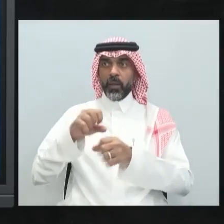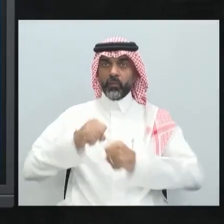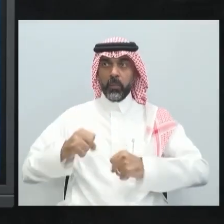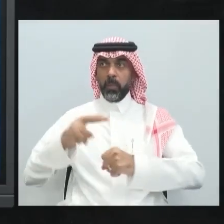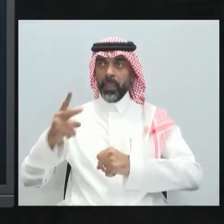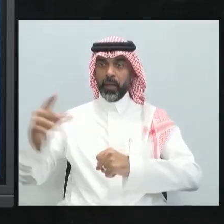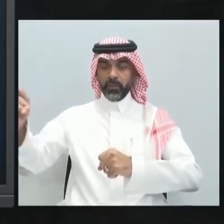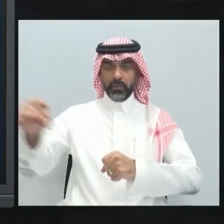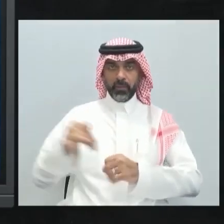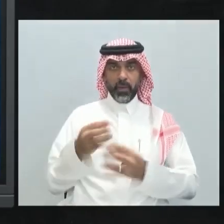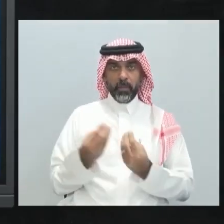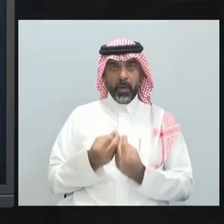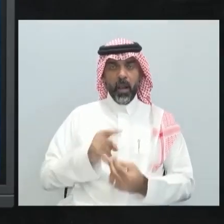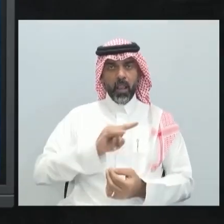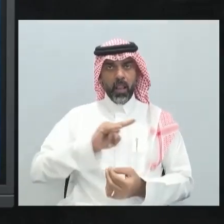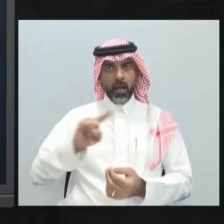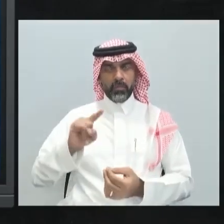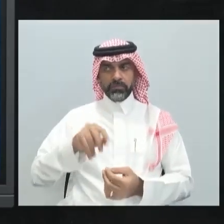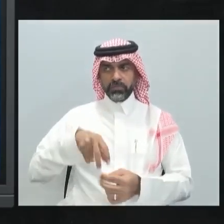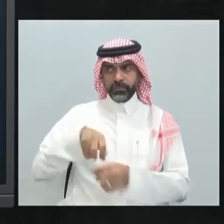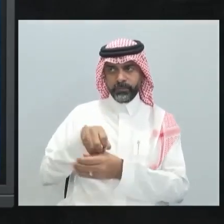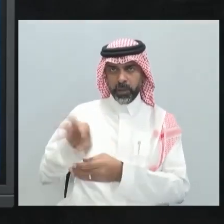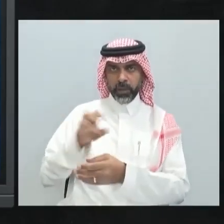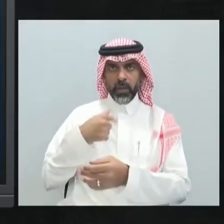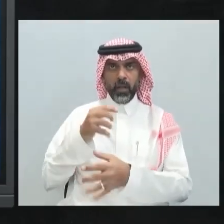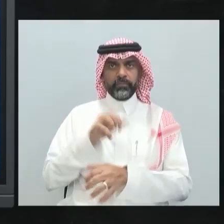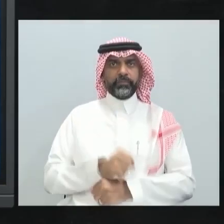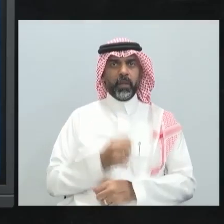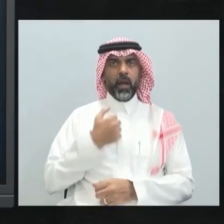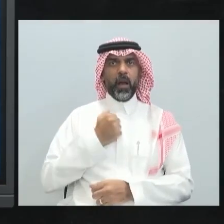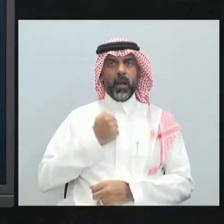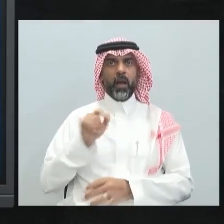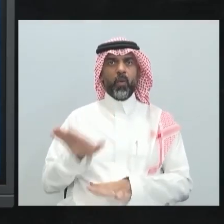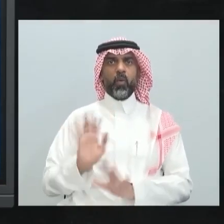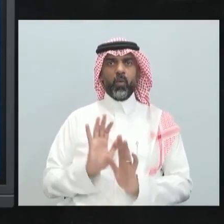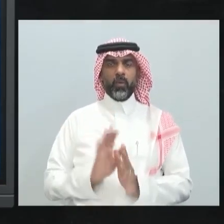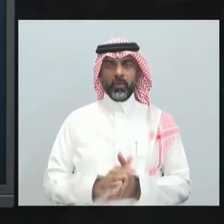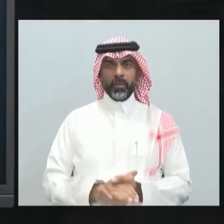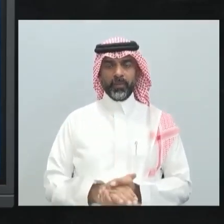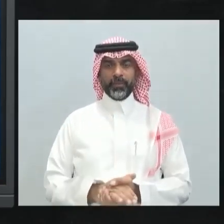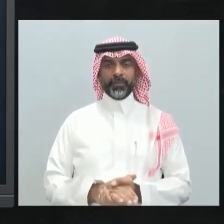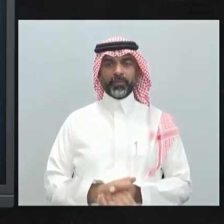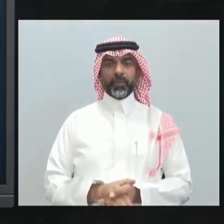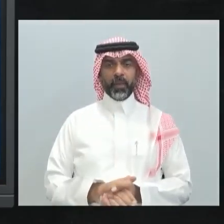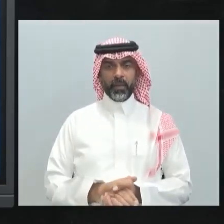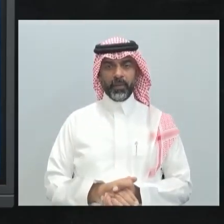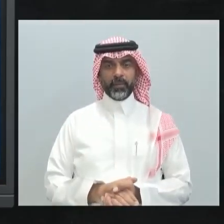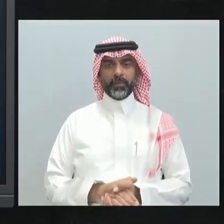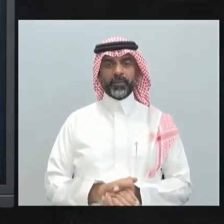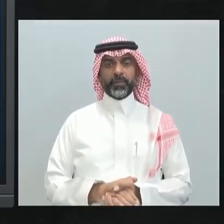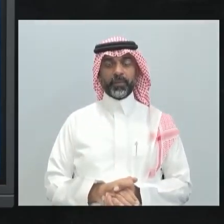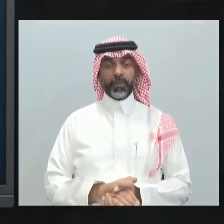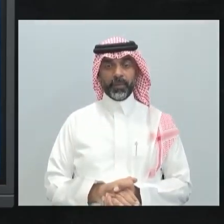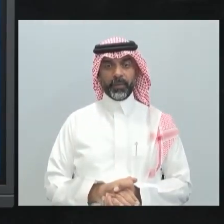معه في نفس المنطقه ذكرنا ان الدوب يتغذى بكميات كبيره وعندما يحل فصل الشتاء هذا الدوب بحاجه ان يخزن هذا